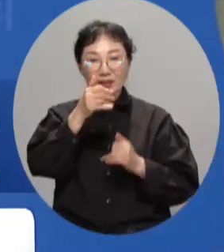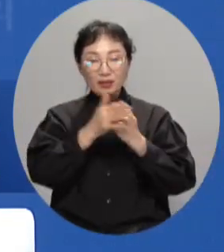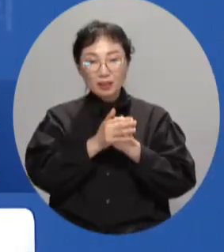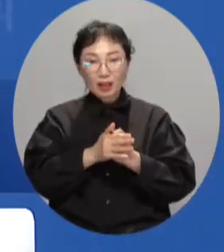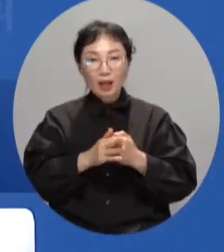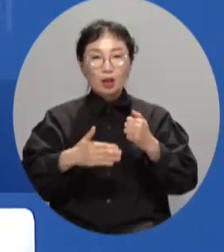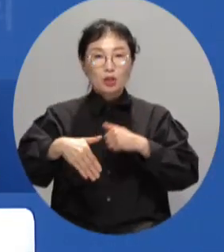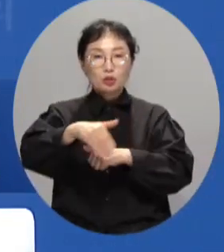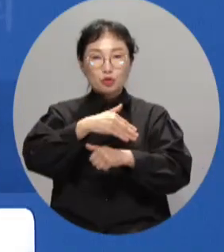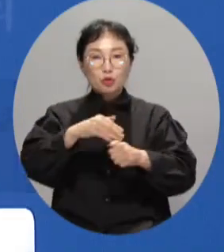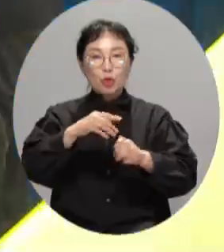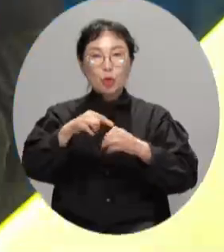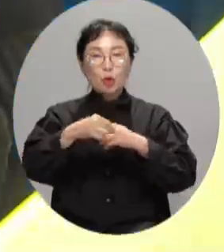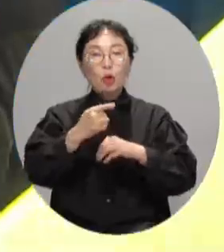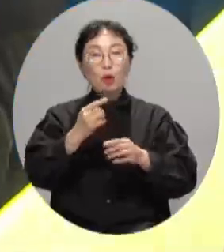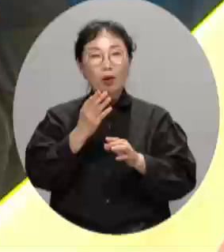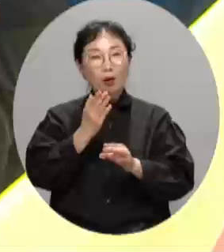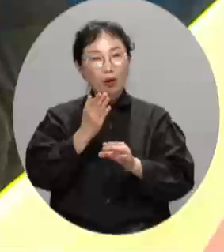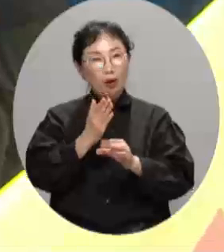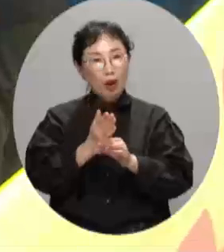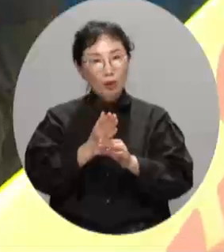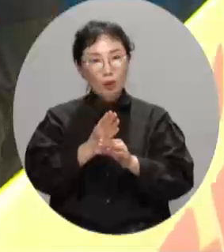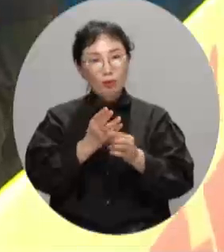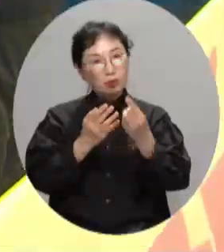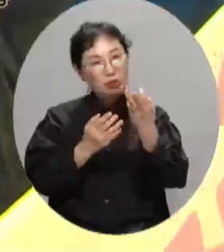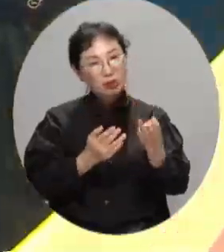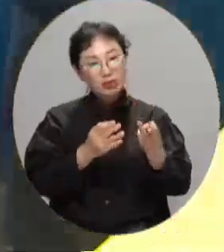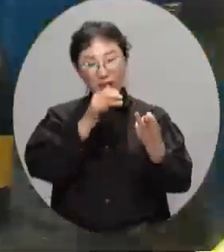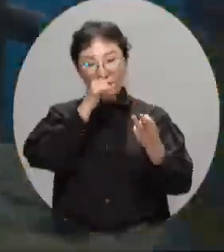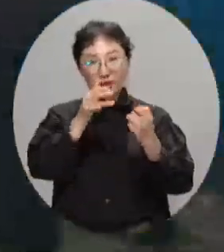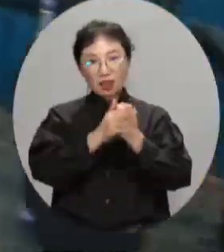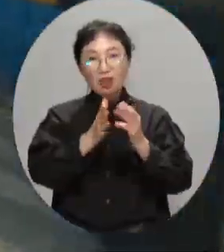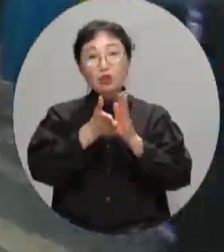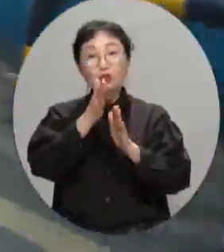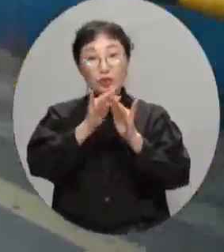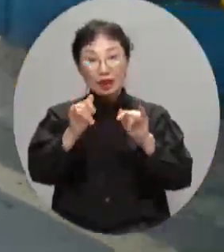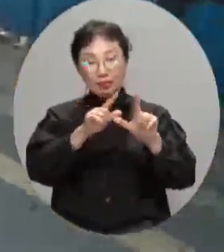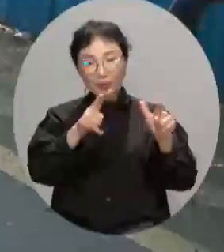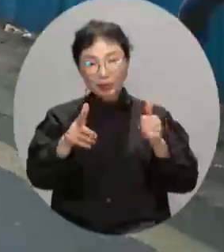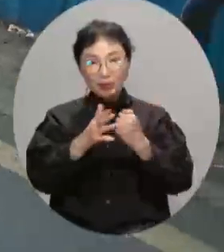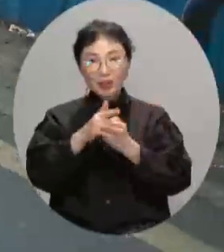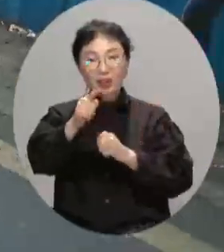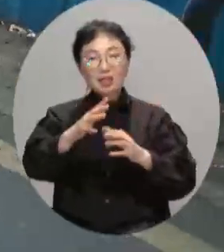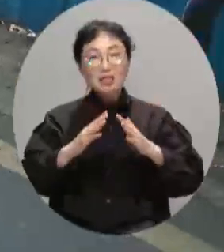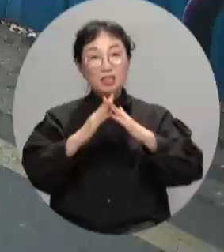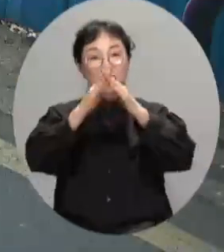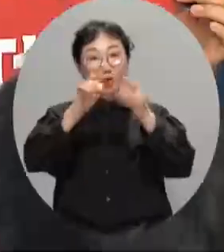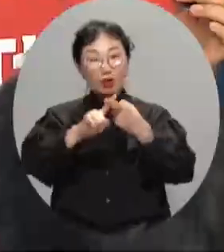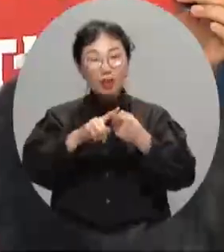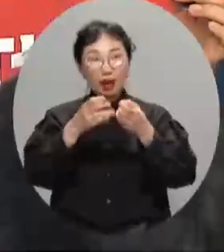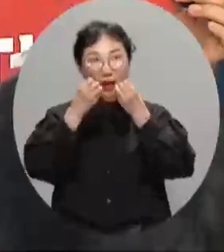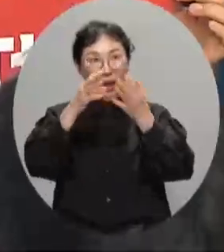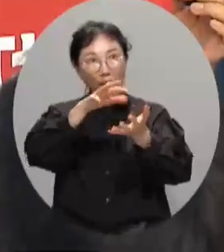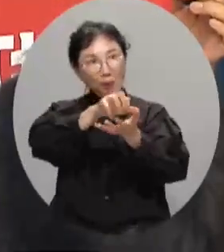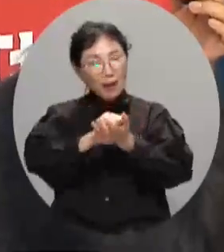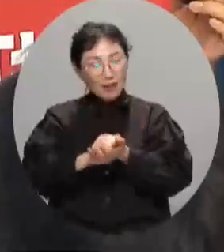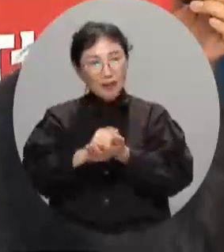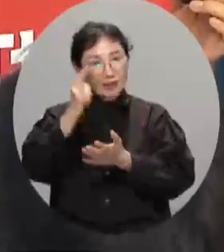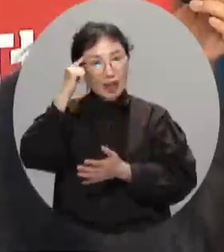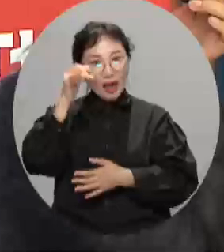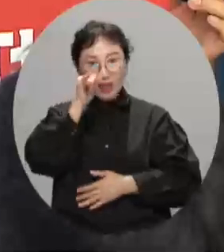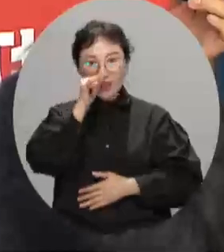합쳐서 13개나 있습니다. 핵심적으로 인근 주민들이 SRF 시설 신설을 받아들일 생각이